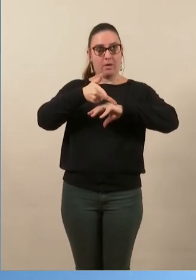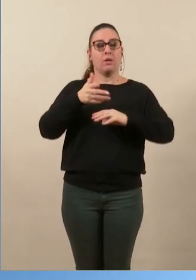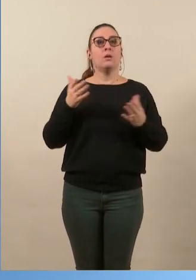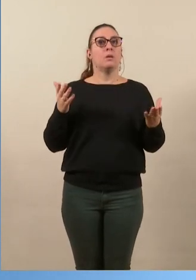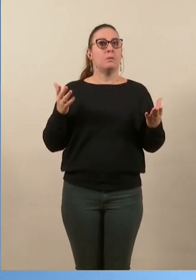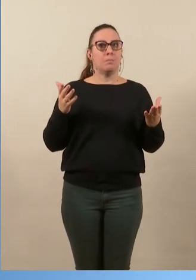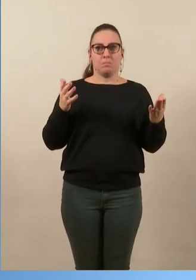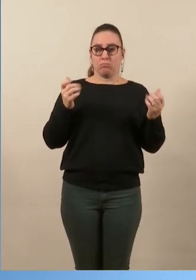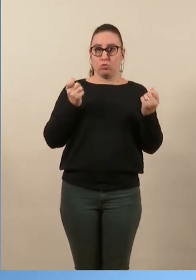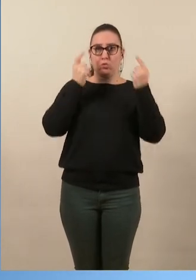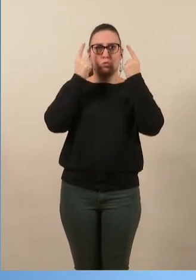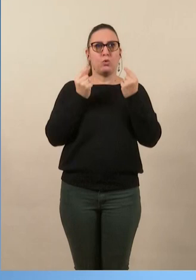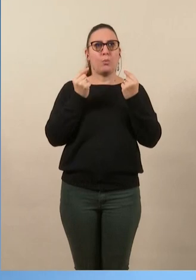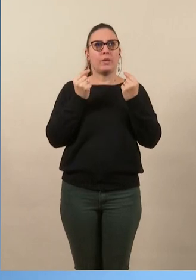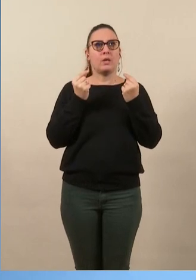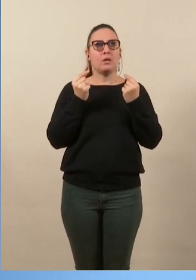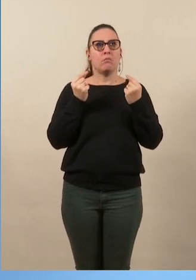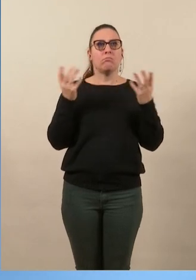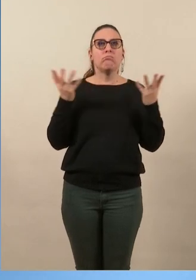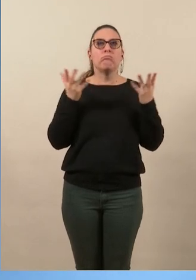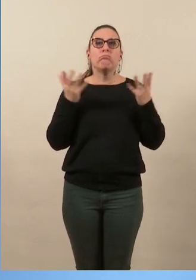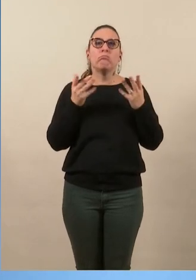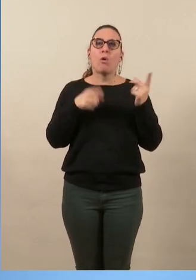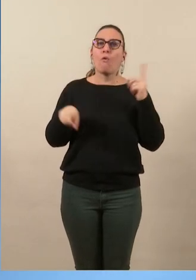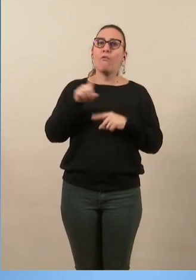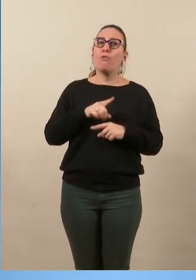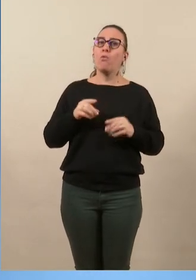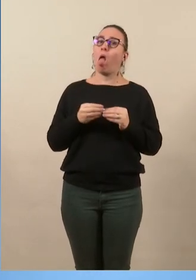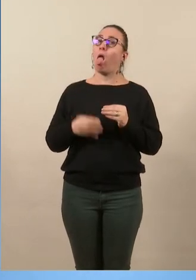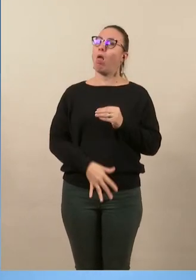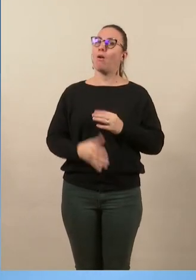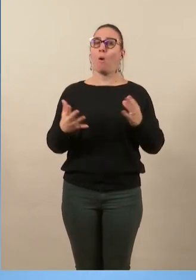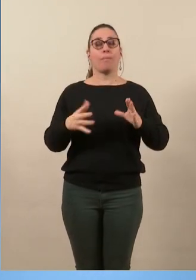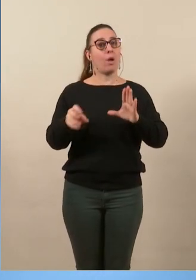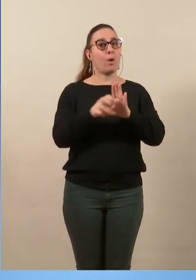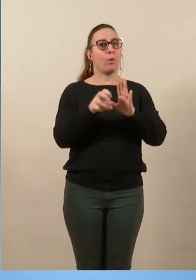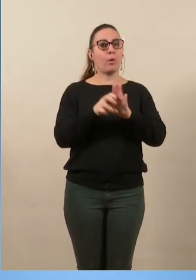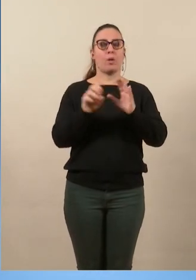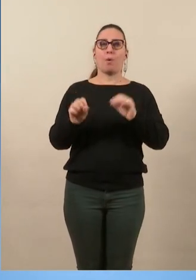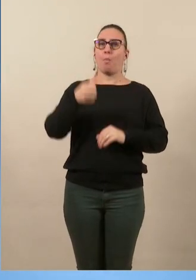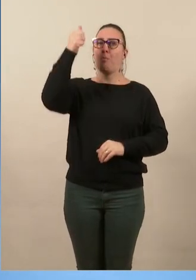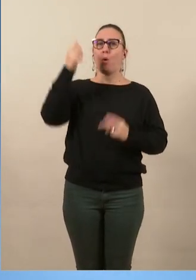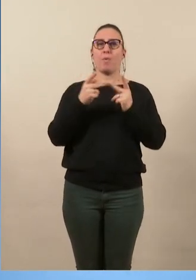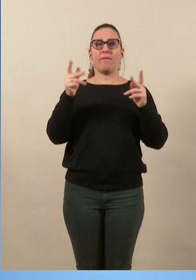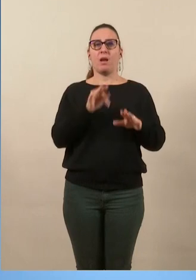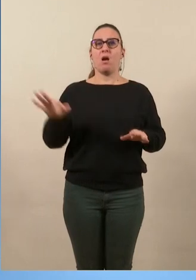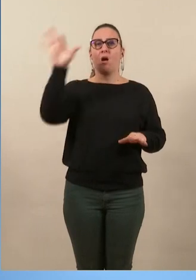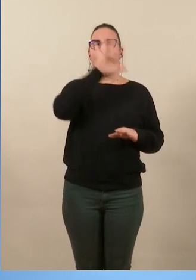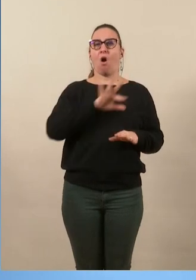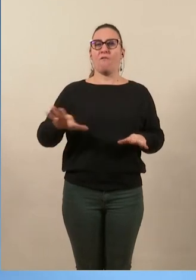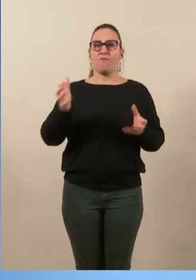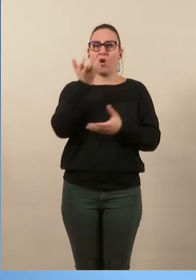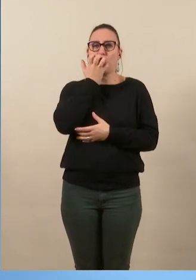ainsi qu'être étonné que vous ayez omis de parler du fait que Grenoble est devenue première ville de France pour les îlau de